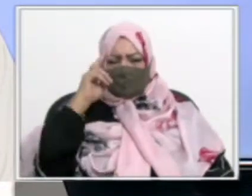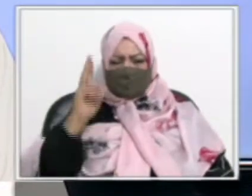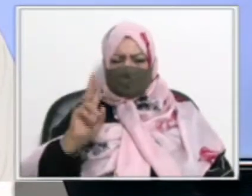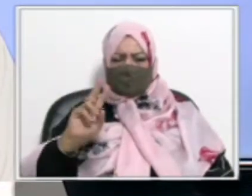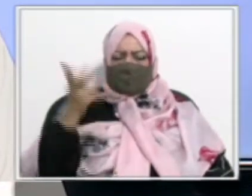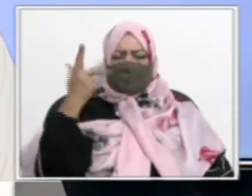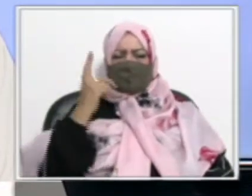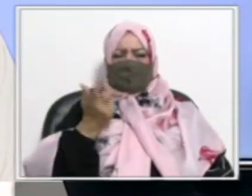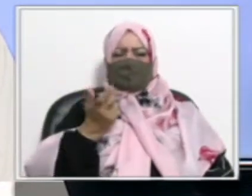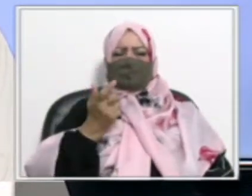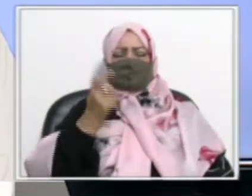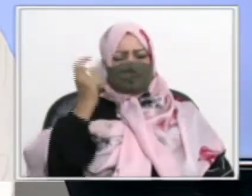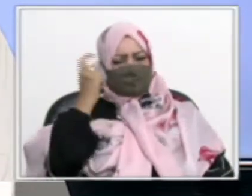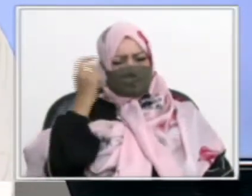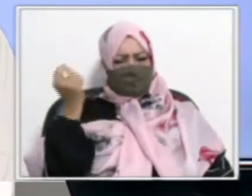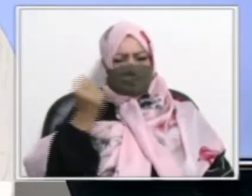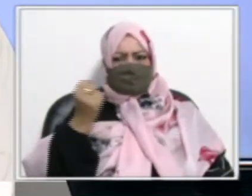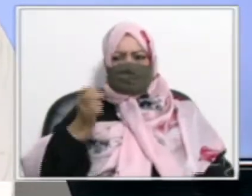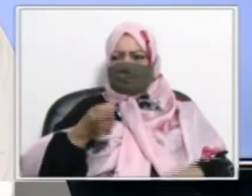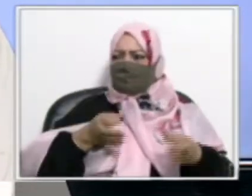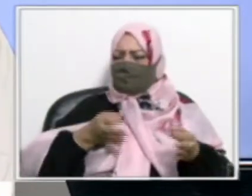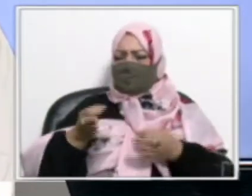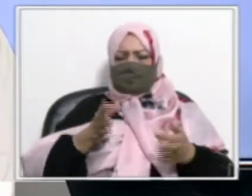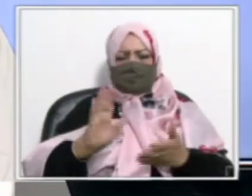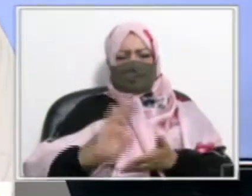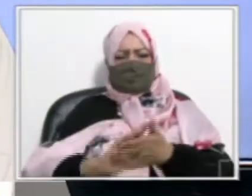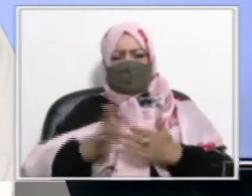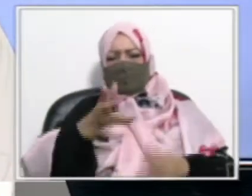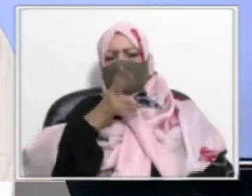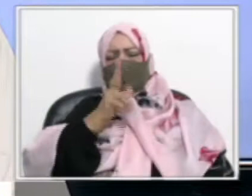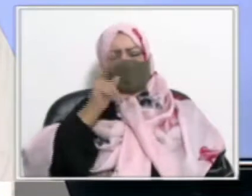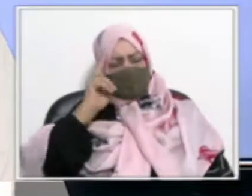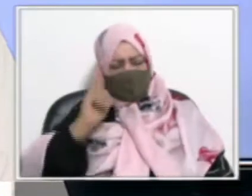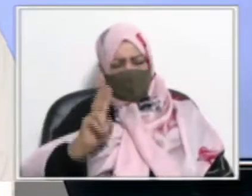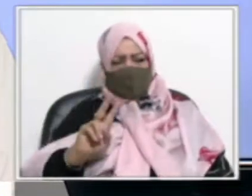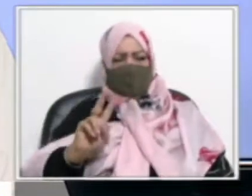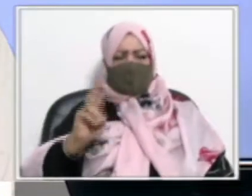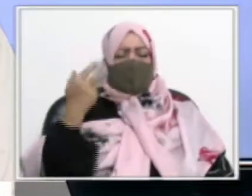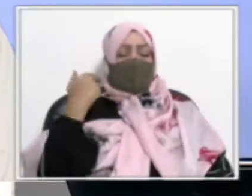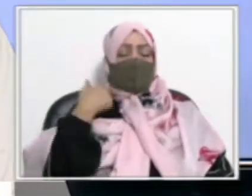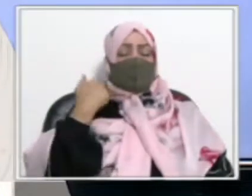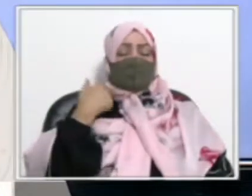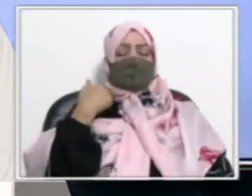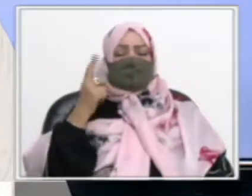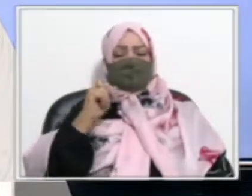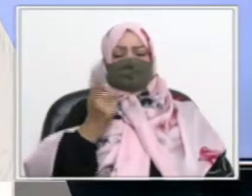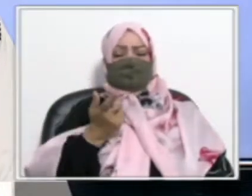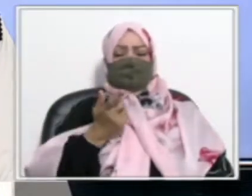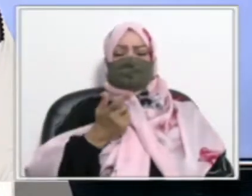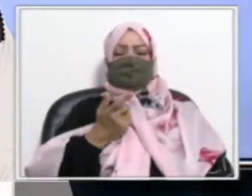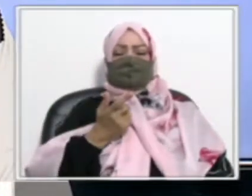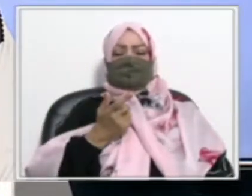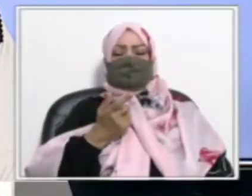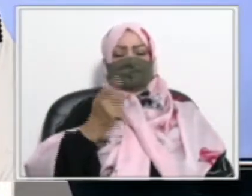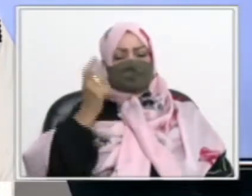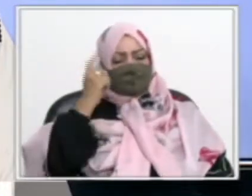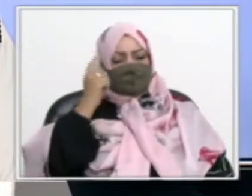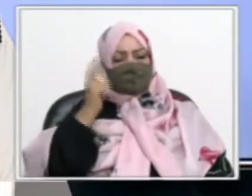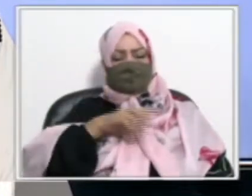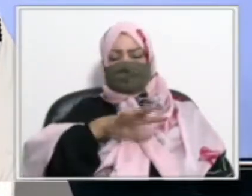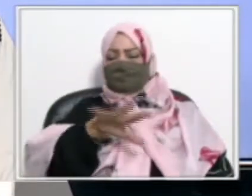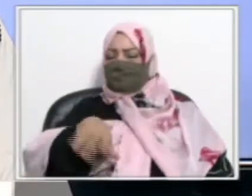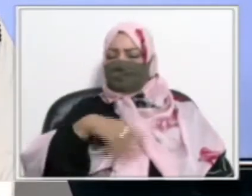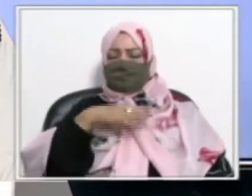ويعرف به الخير من الشر. فالسماع إلى الباطل وإلى قنوات التي تفتن وتبدي